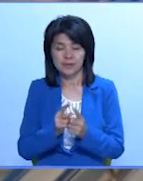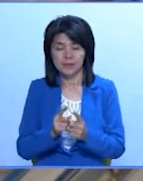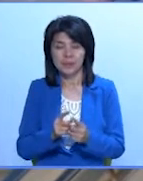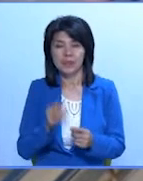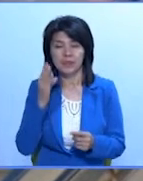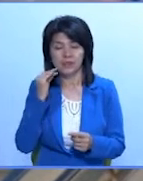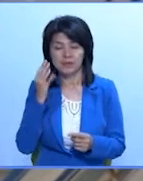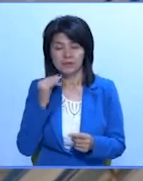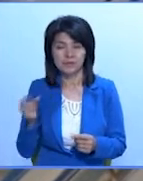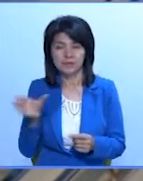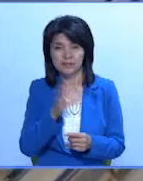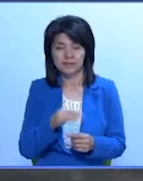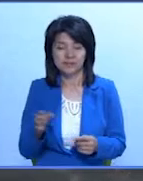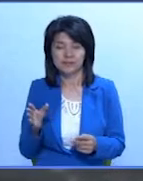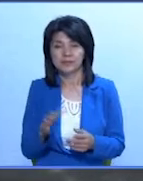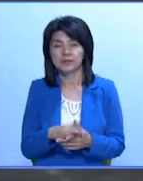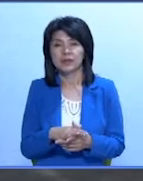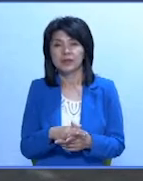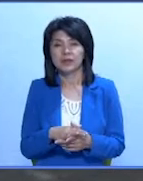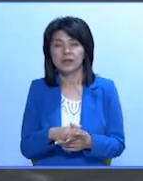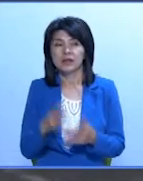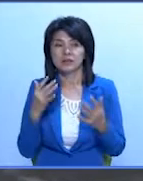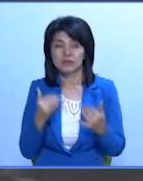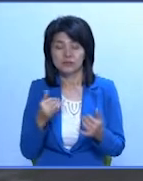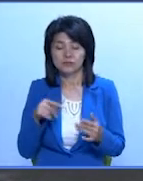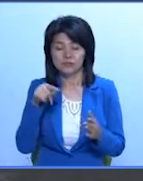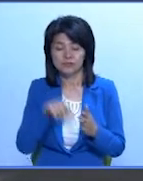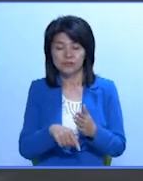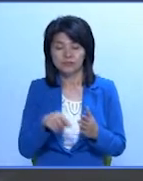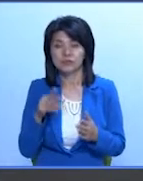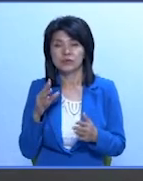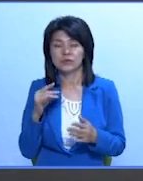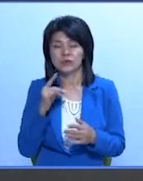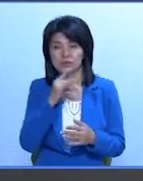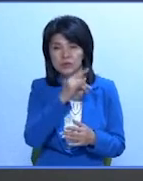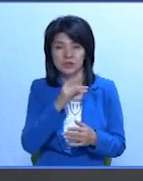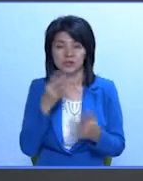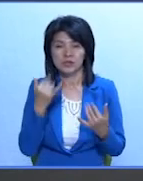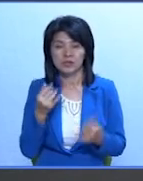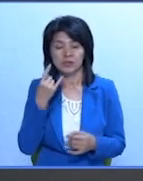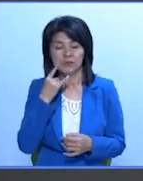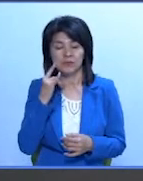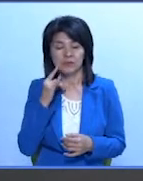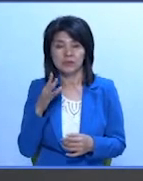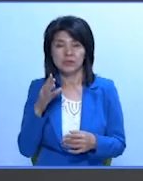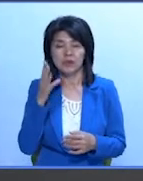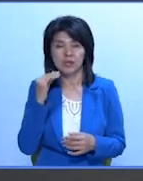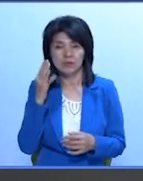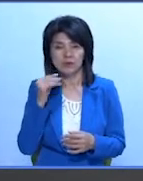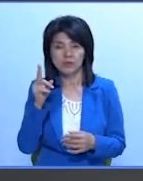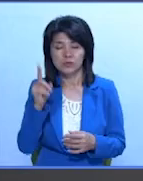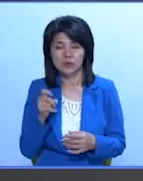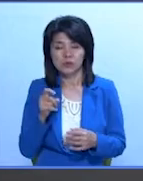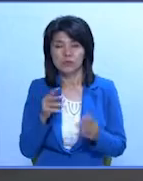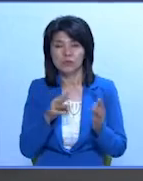сауалнамаларын жинап алды. Ішкі әуе қатынасы жанданды. Дәл қазір Алматы қаласынан Павлодарға 108 адам ұшақпен ұшып